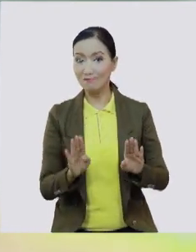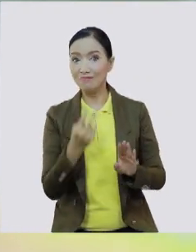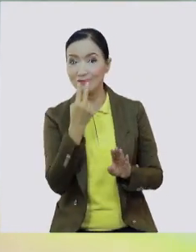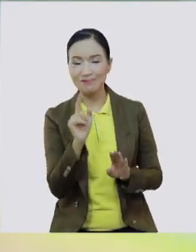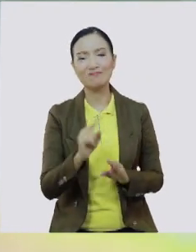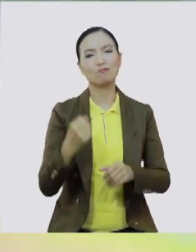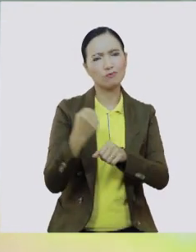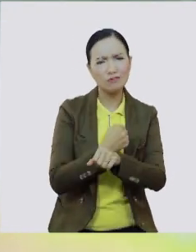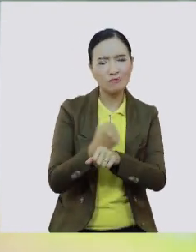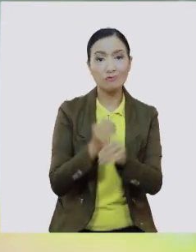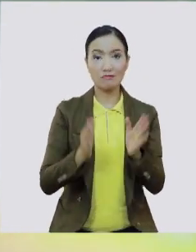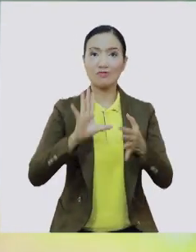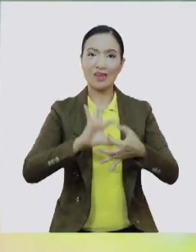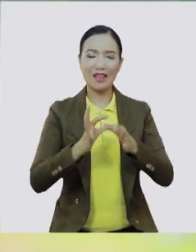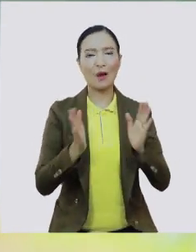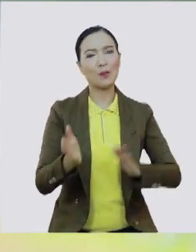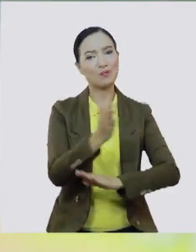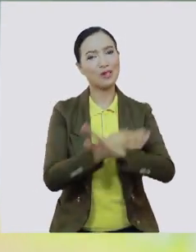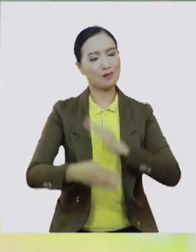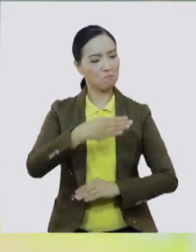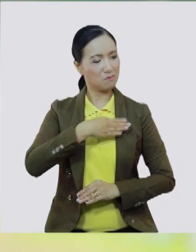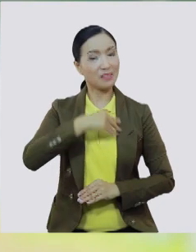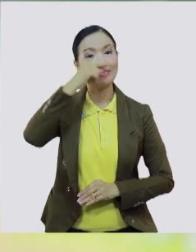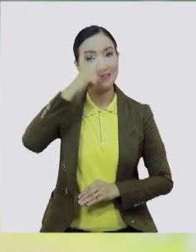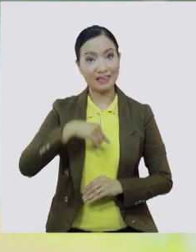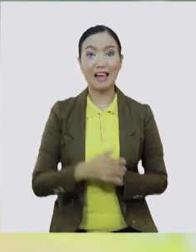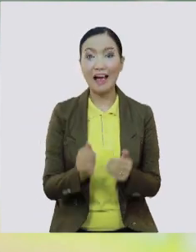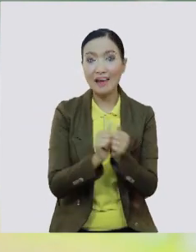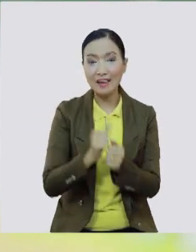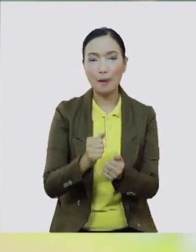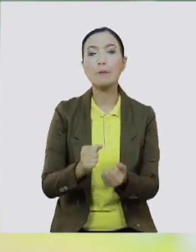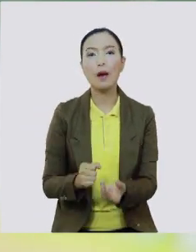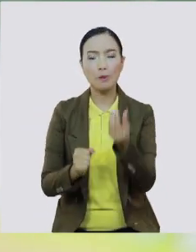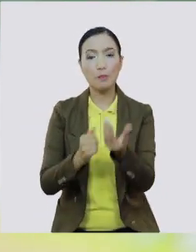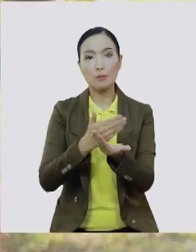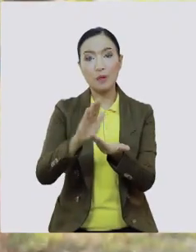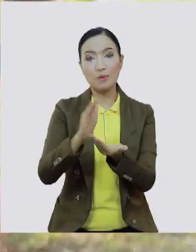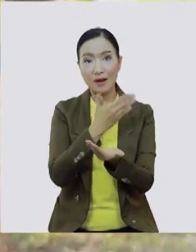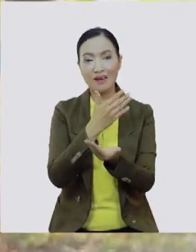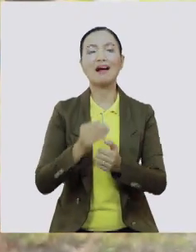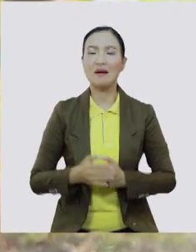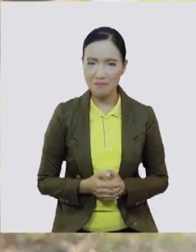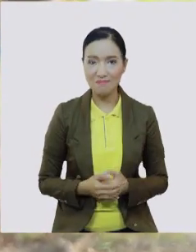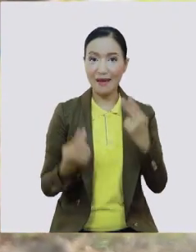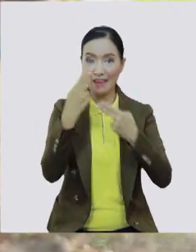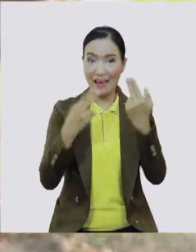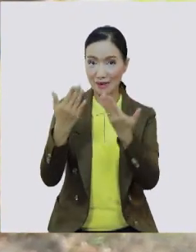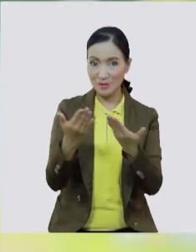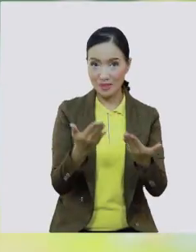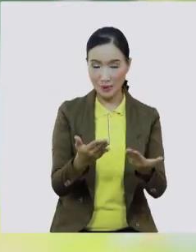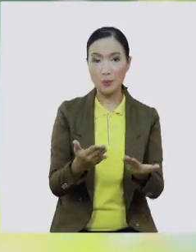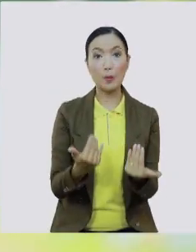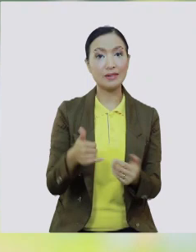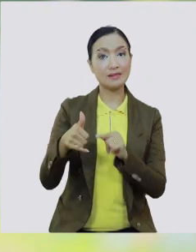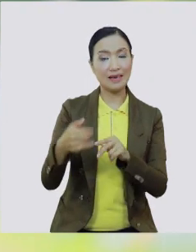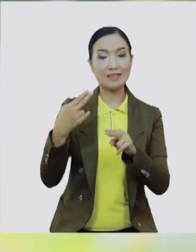อมของทัพนักกีฬาคนพิการทีมชาติไทยประเภทการแข่งขันเทเบิลเทนนิสหรือว่าปิงปองนะครับเพราะว่าแขกรับเชิญของเราในวันนี้เ